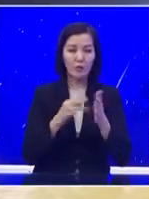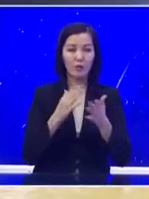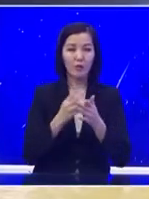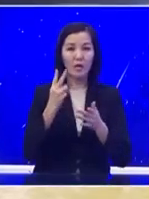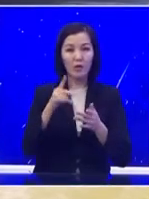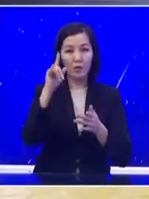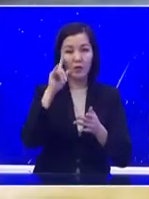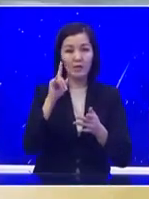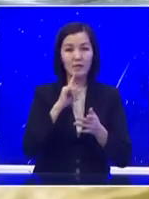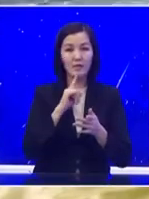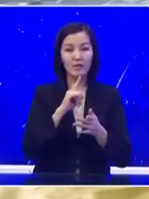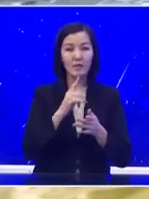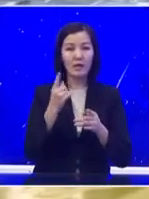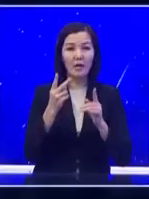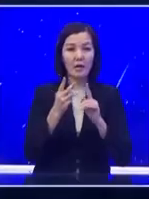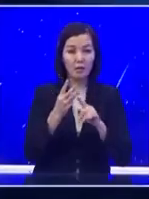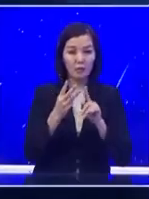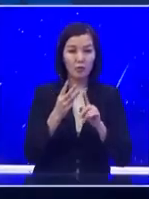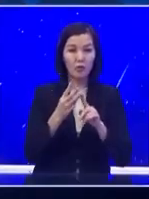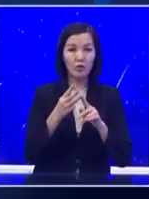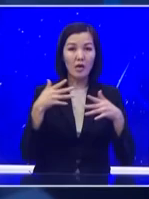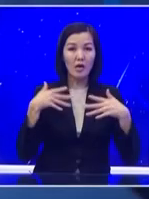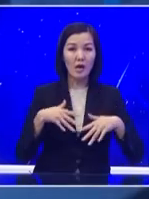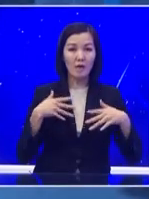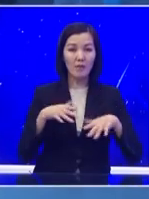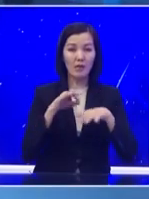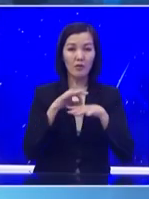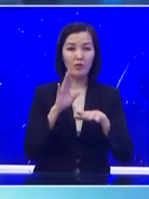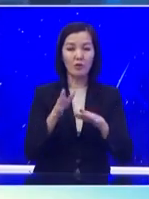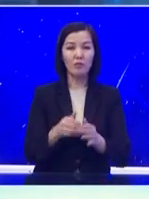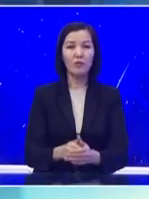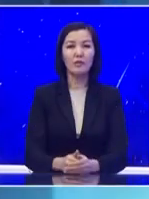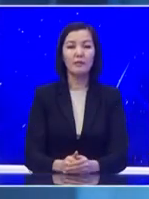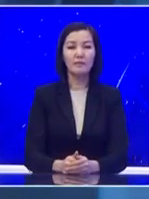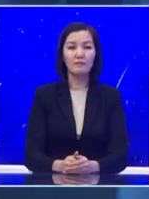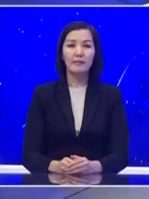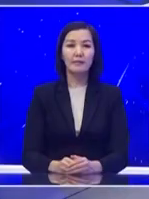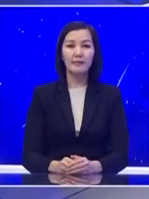Қазақстанда болса, біреуі Арменияда өтеді. Жарқын Нұрланұлы, Абылай Құттықбай, Жетісу телеарнасы.